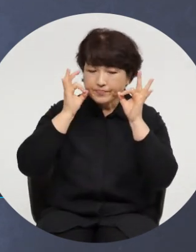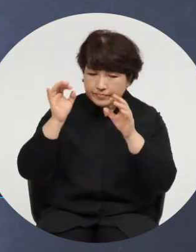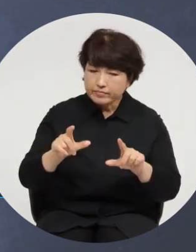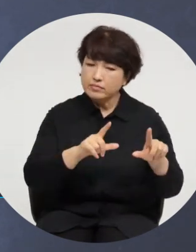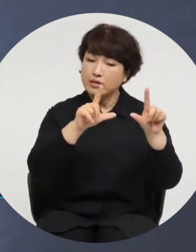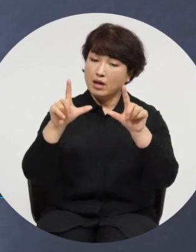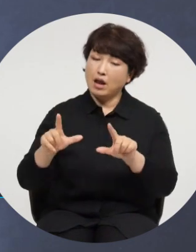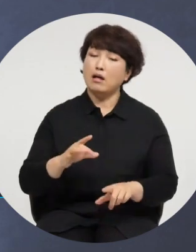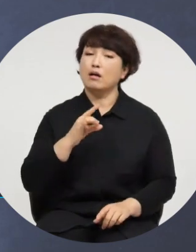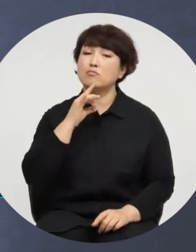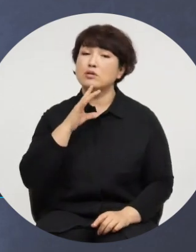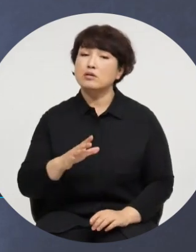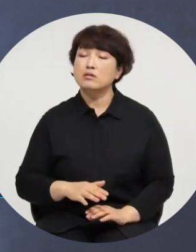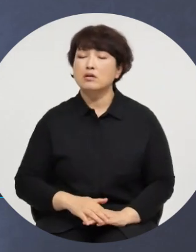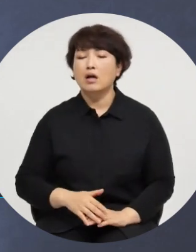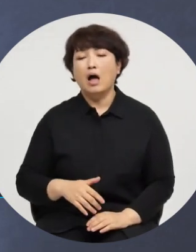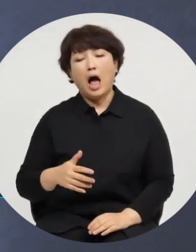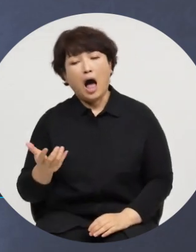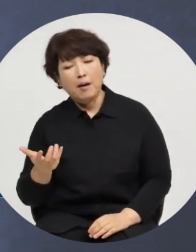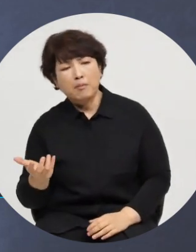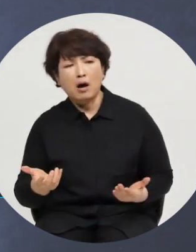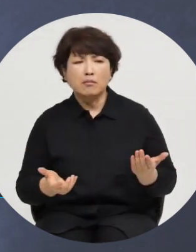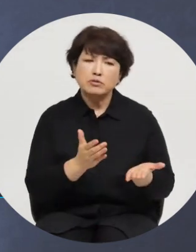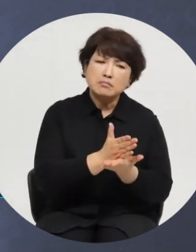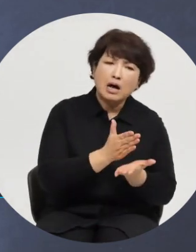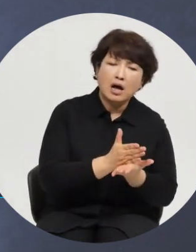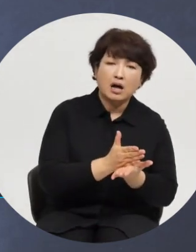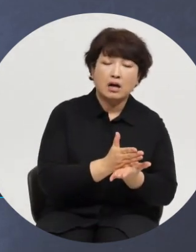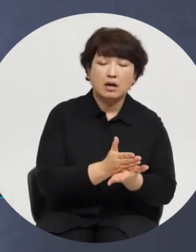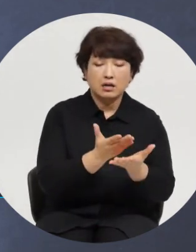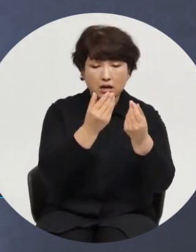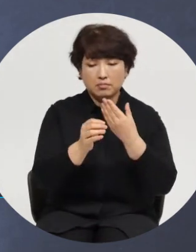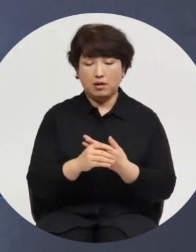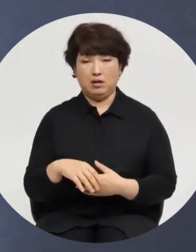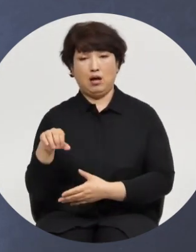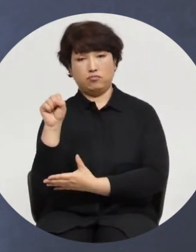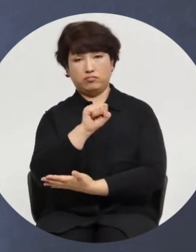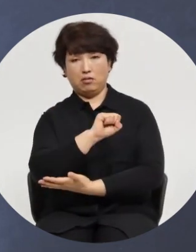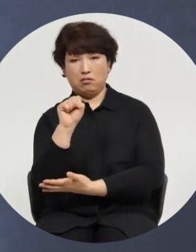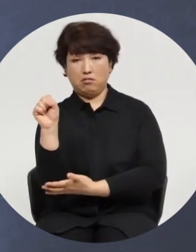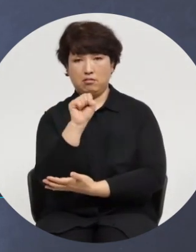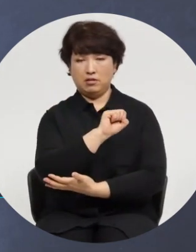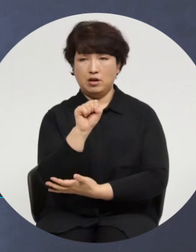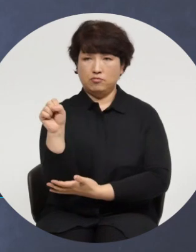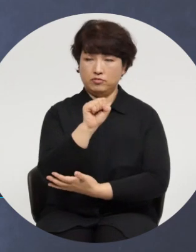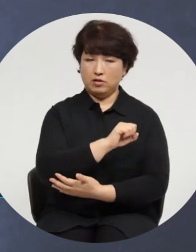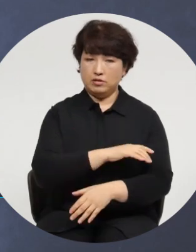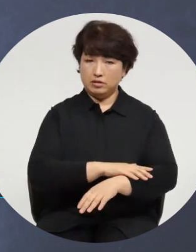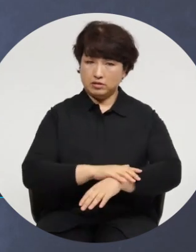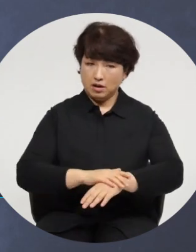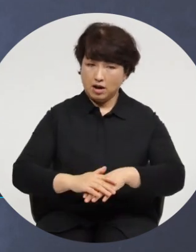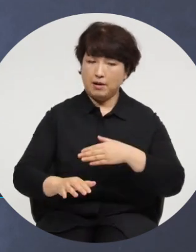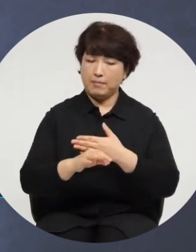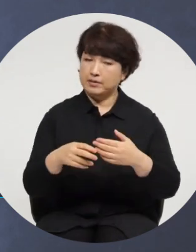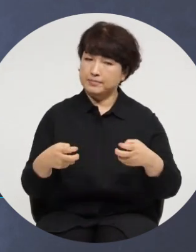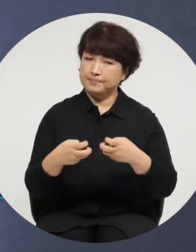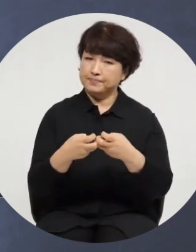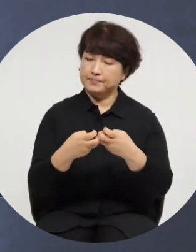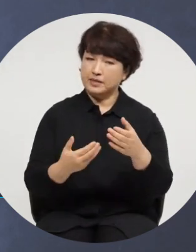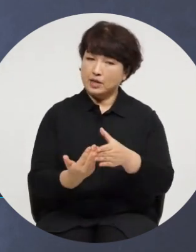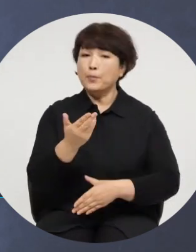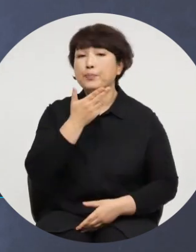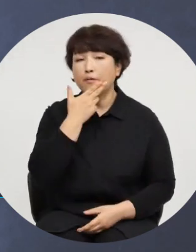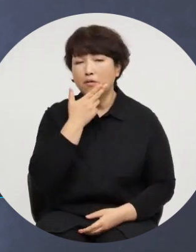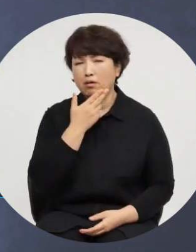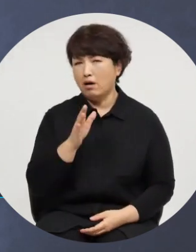정상적인 최선의 생활을 하는 것뿐이지 아프고 하나 뿐 내가 온 절을 하면 내가 운전만